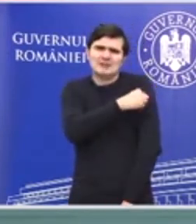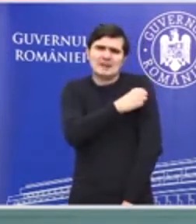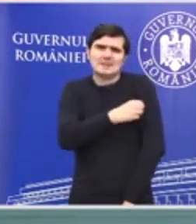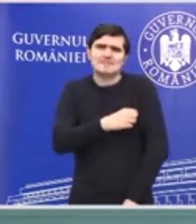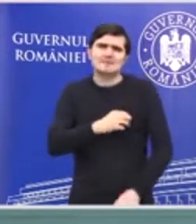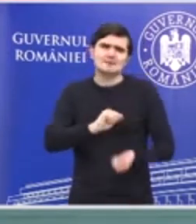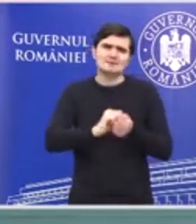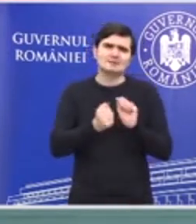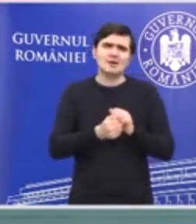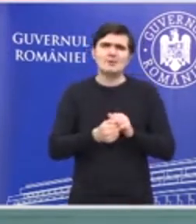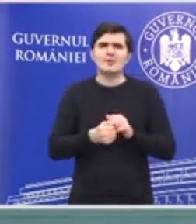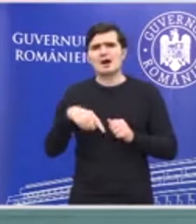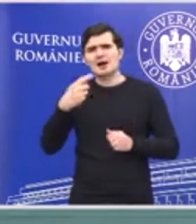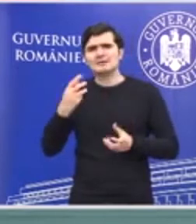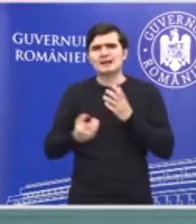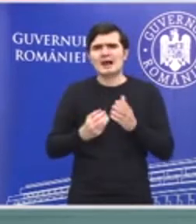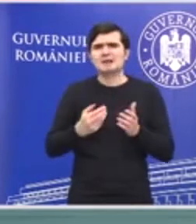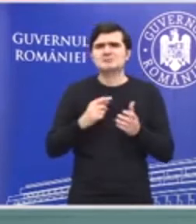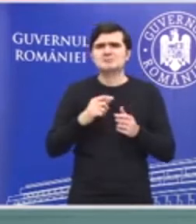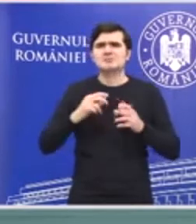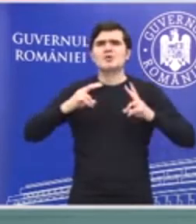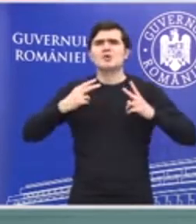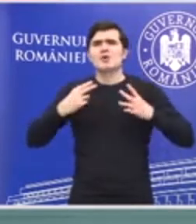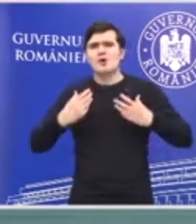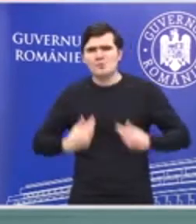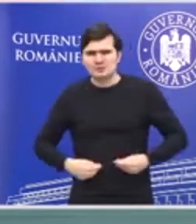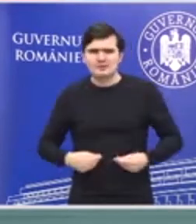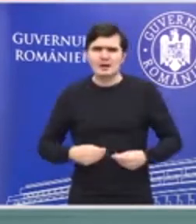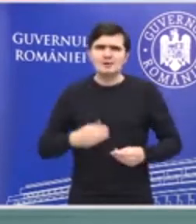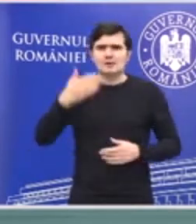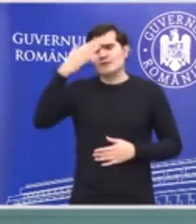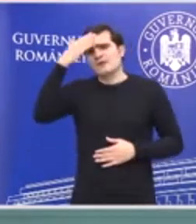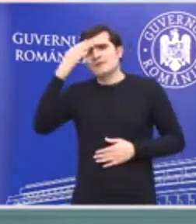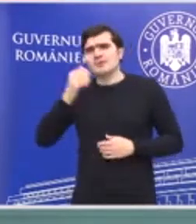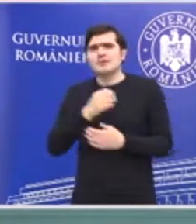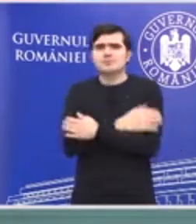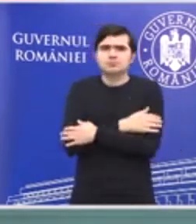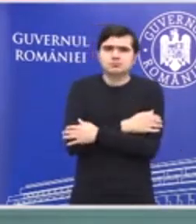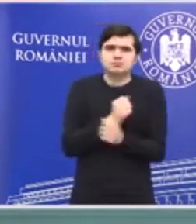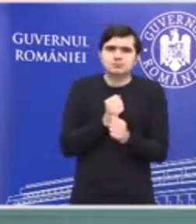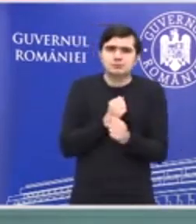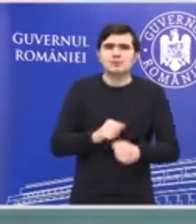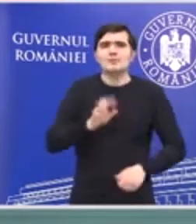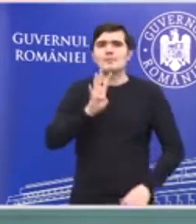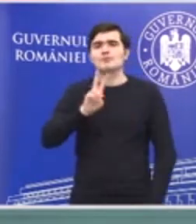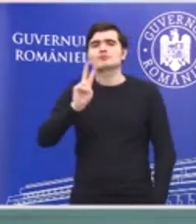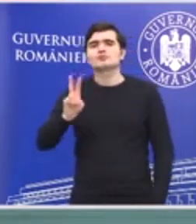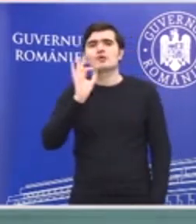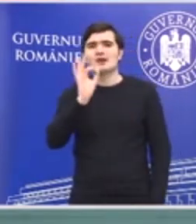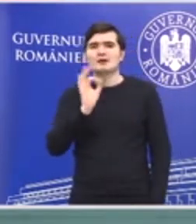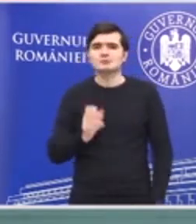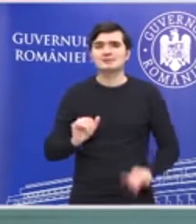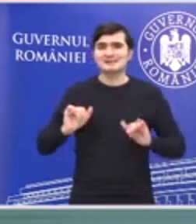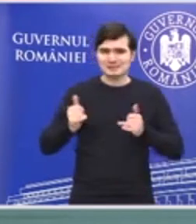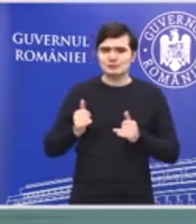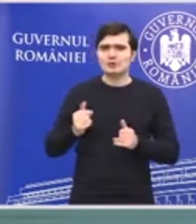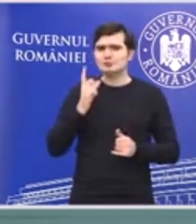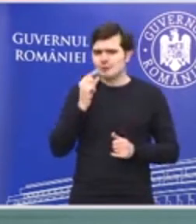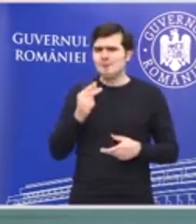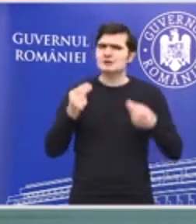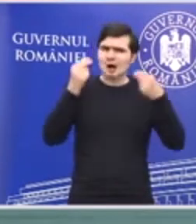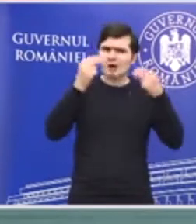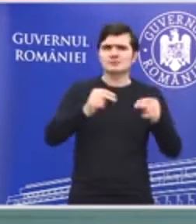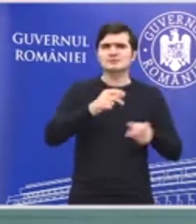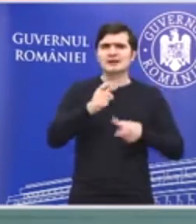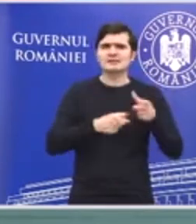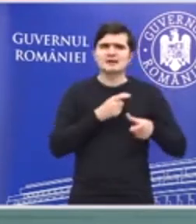reacții sistemice cu oboseală, febră și frison. În 42% din trei situații sunt